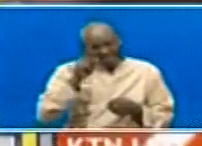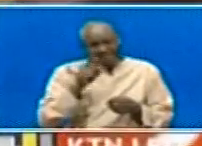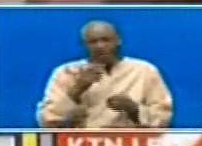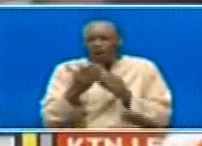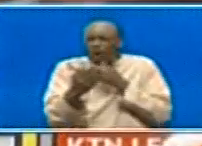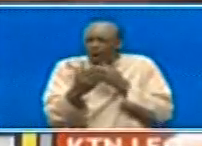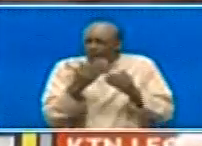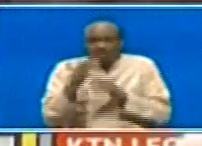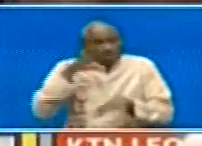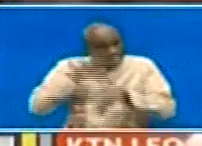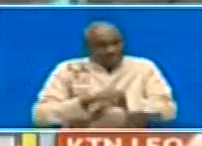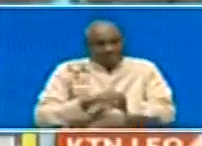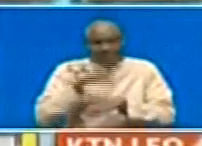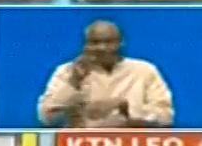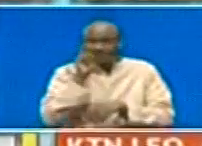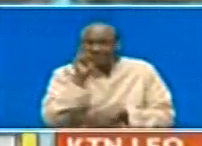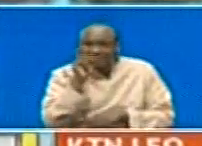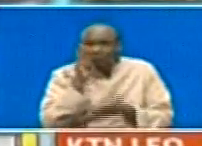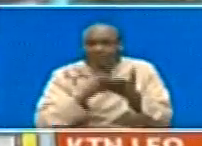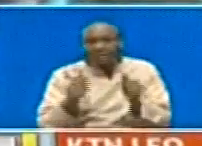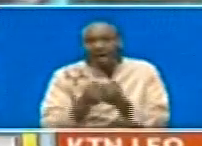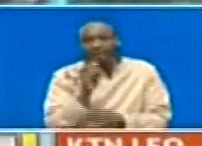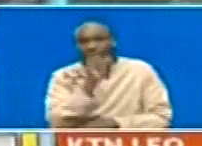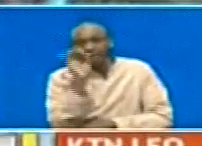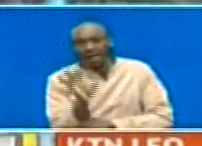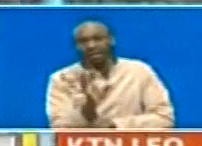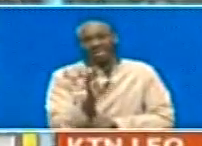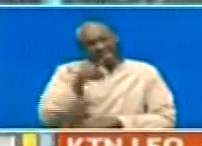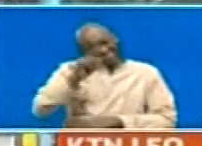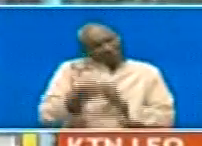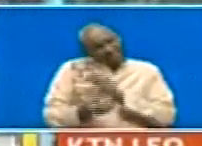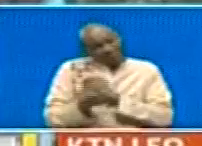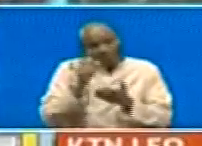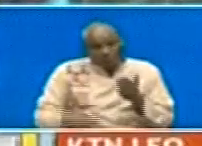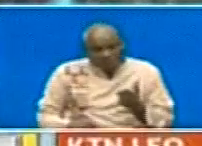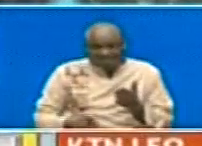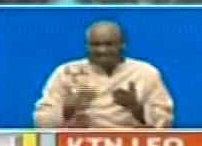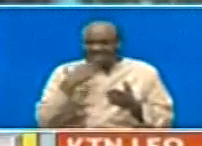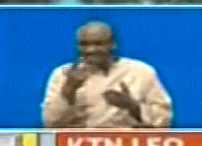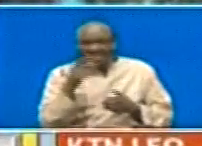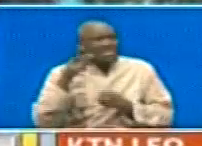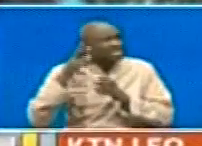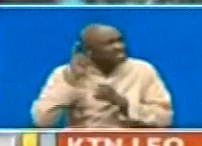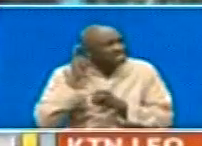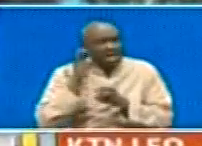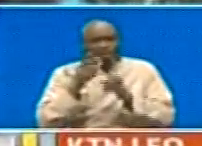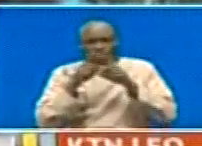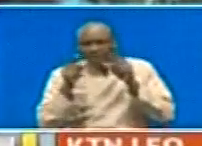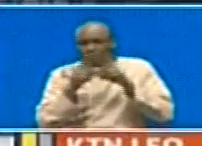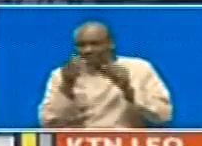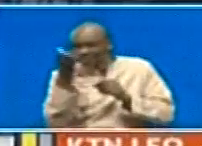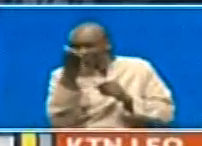la sindano na hata kushuhudia kilichoendelea. Cynthia alitueleza alisikia mazungumzo na majina